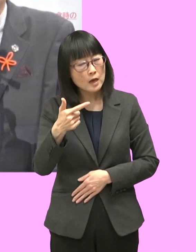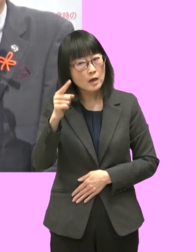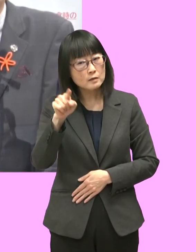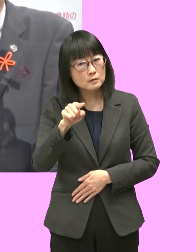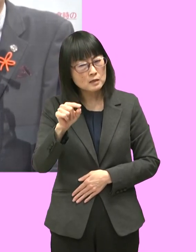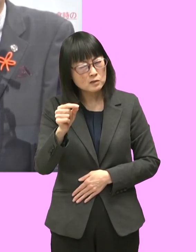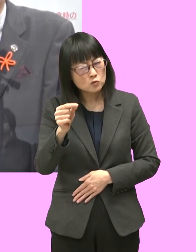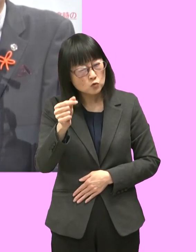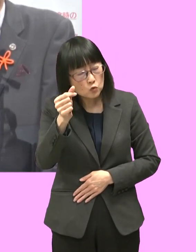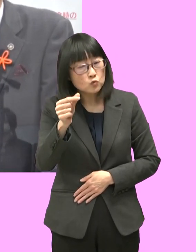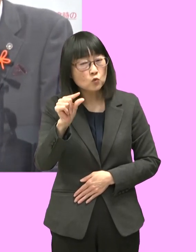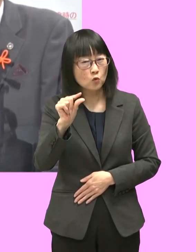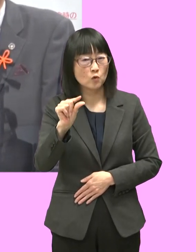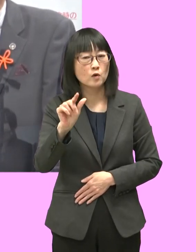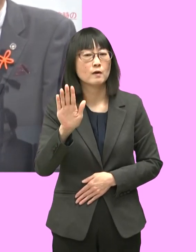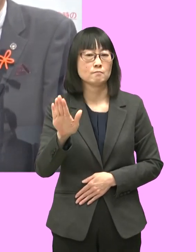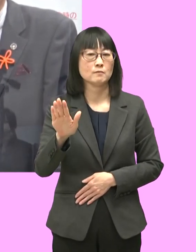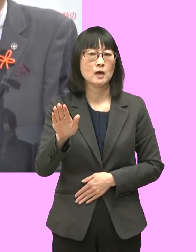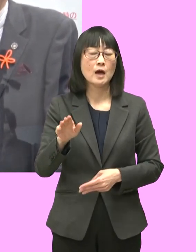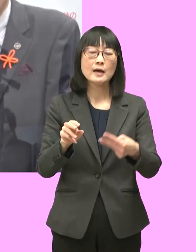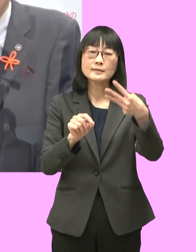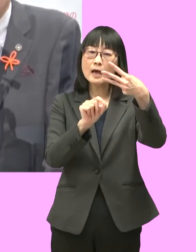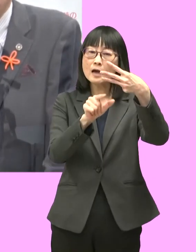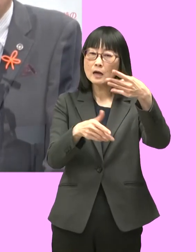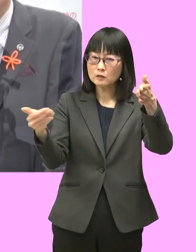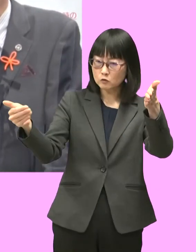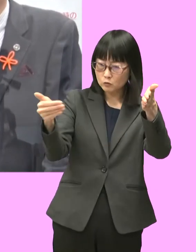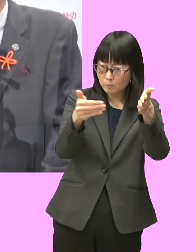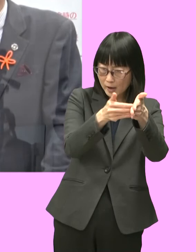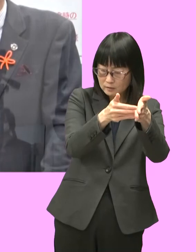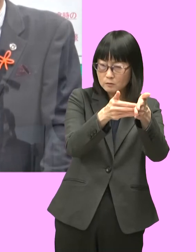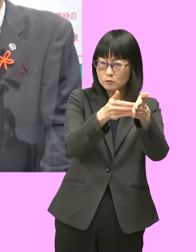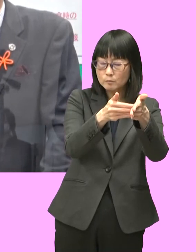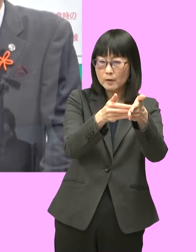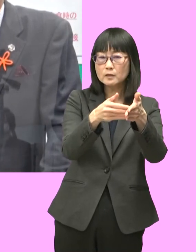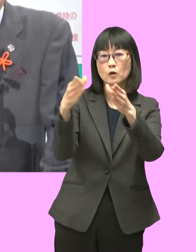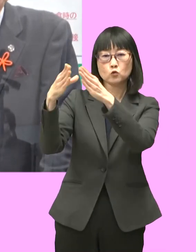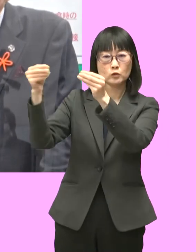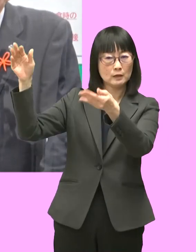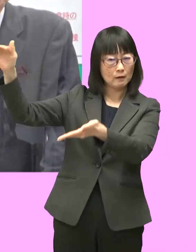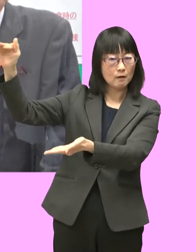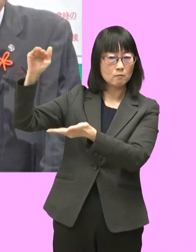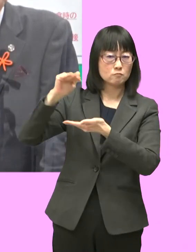として確保できることが分かっているという状況ですね。 これは、